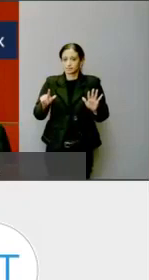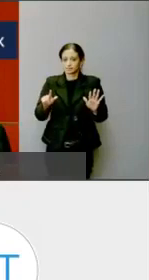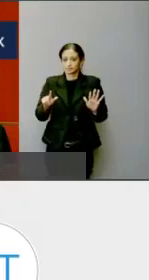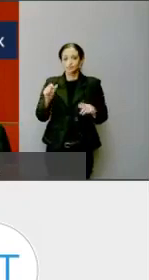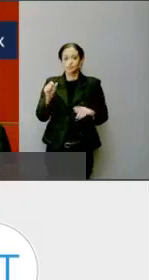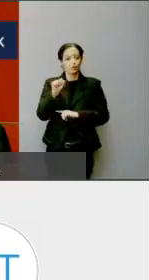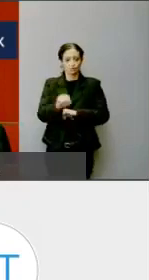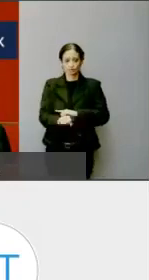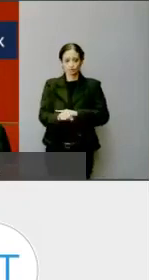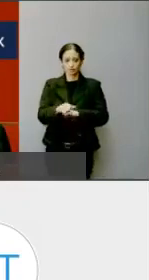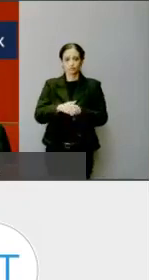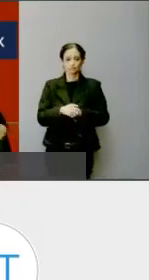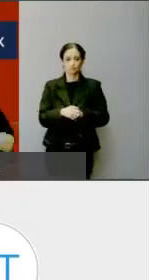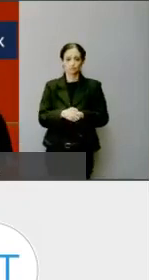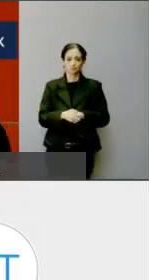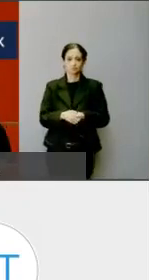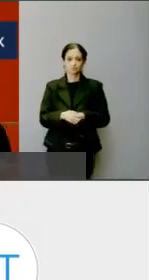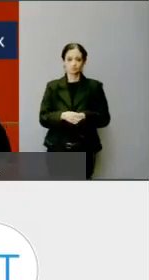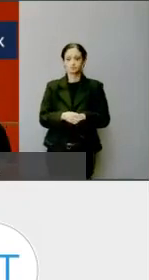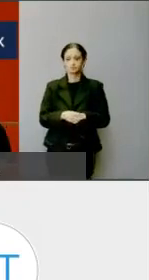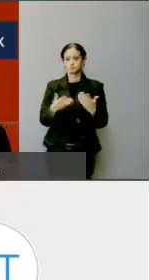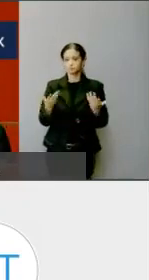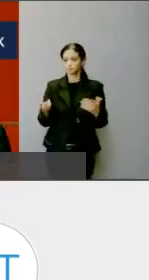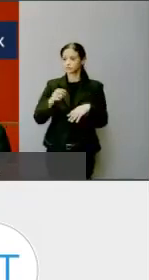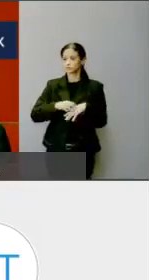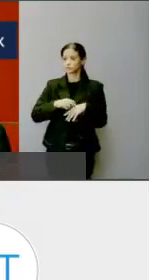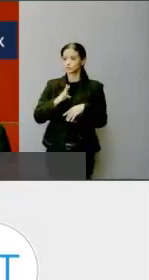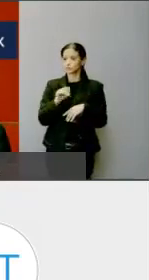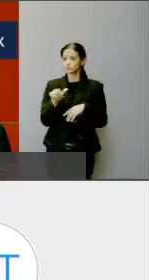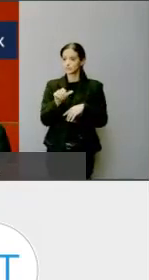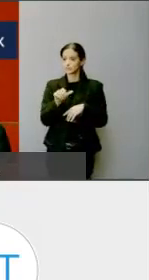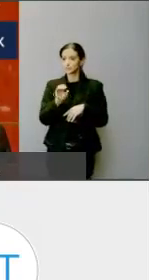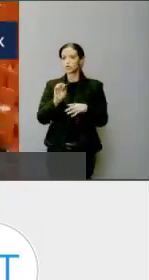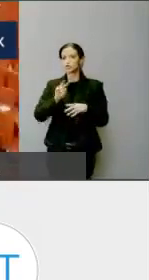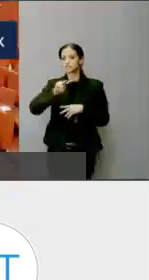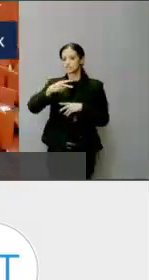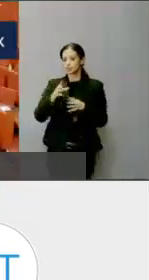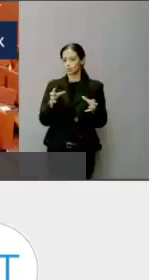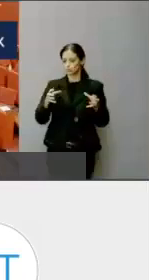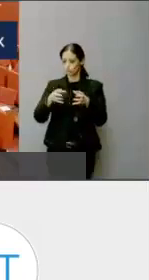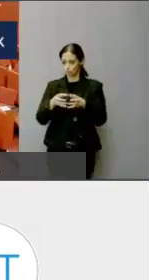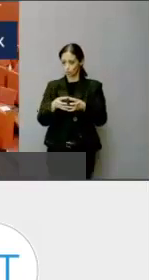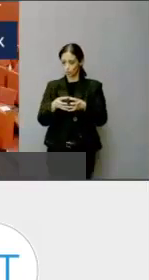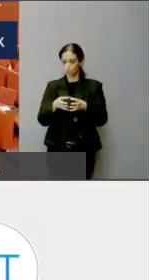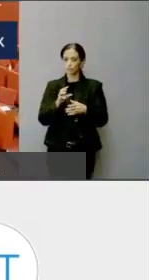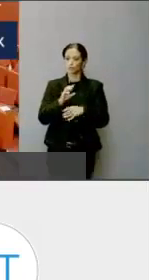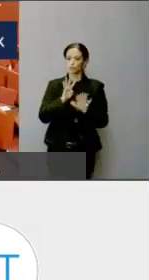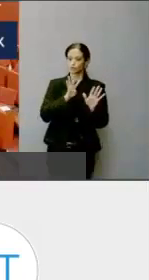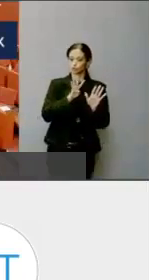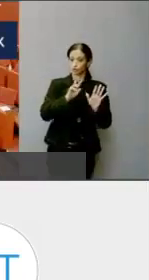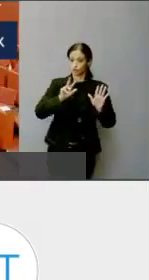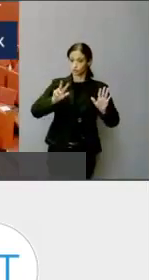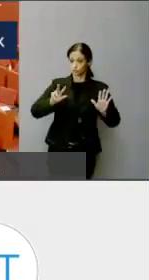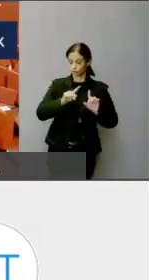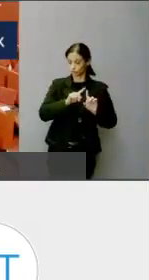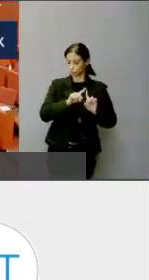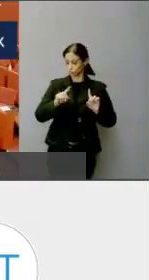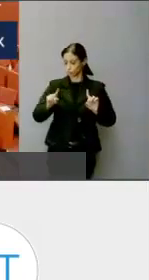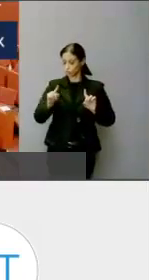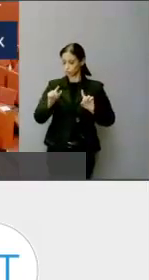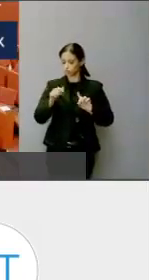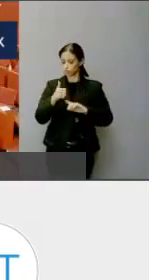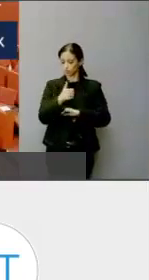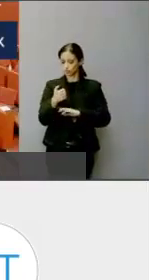contrario bisol secondo blocco abbiamo 98 il 105